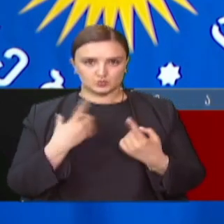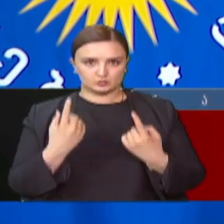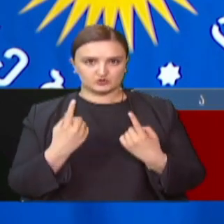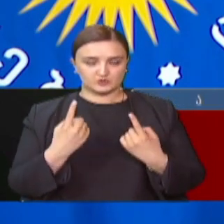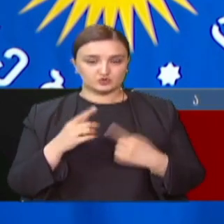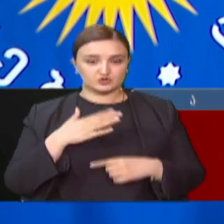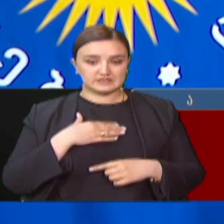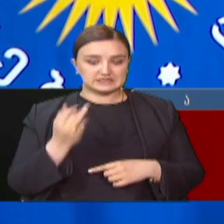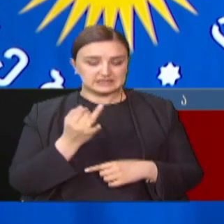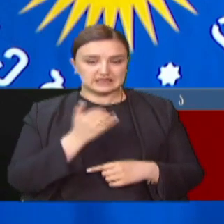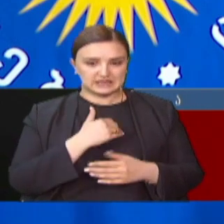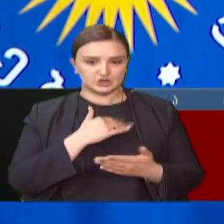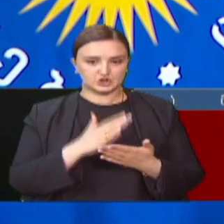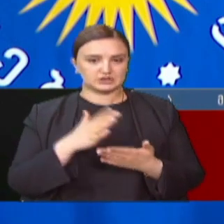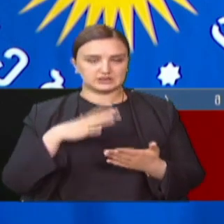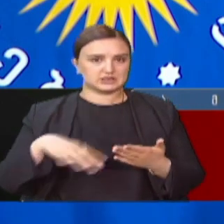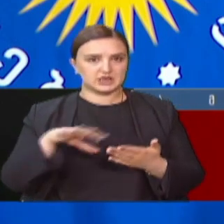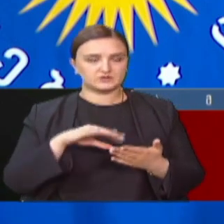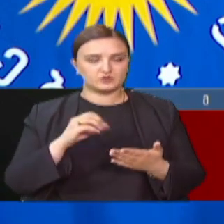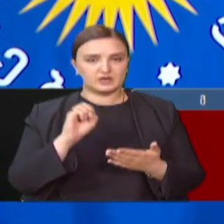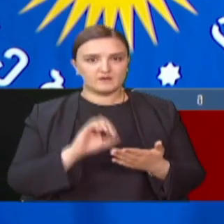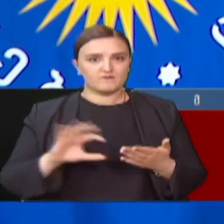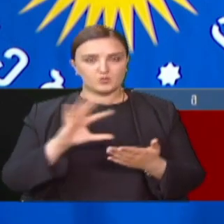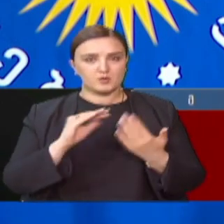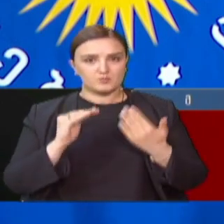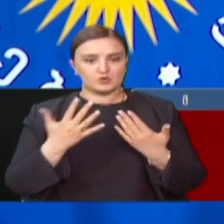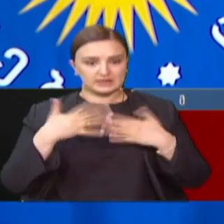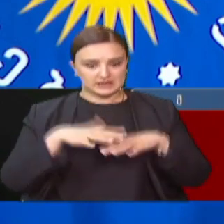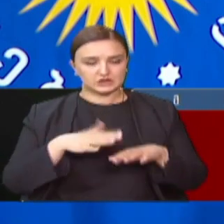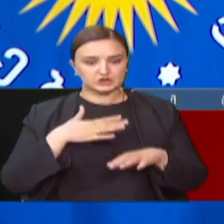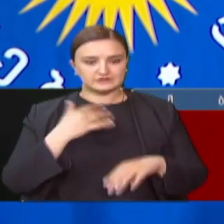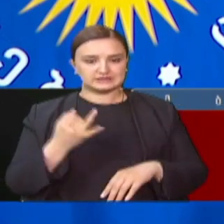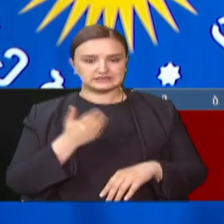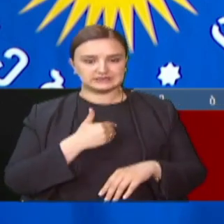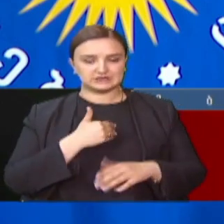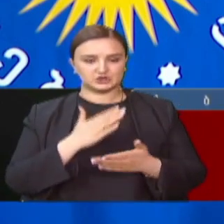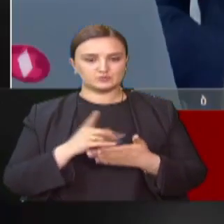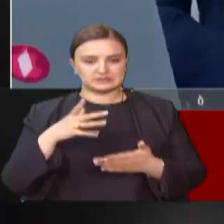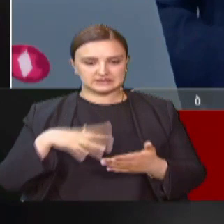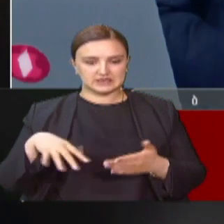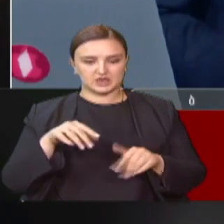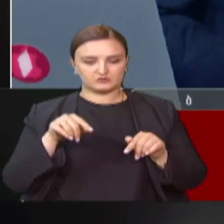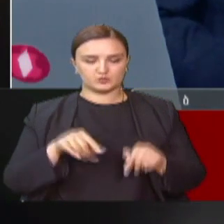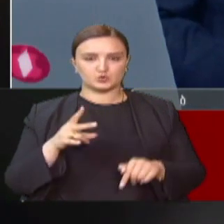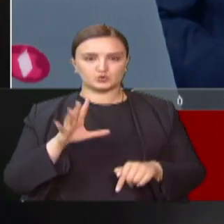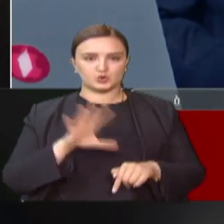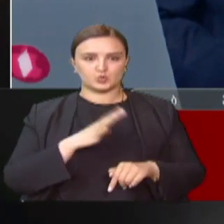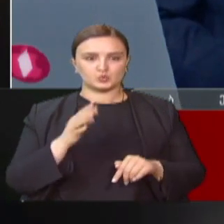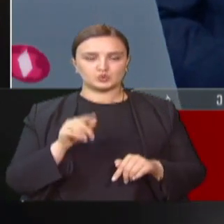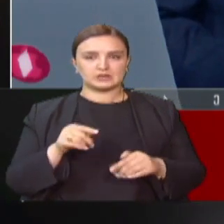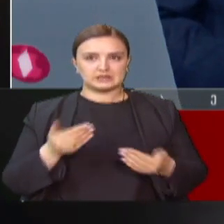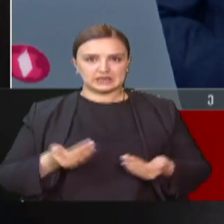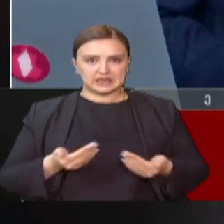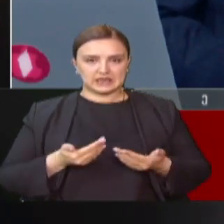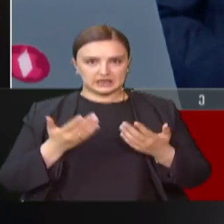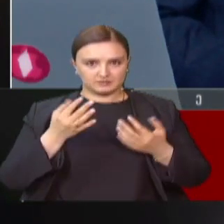რამ. Ჩვენს ინტერესია, რა თქმა უნდა, ჩვენი ქვეყნის ევროპული ინტეგრაცია, მაგრამ ამავდროულად ჩვენს ინტერესია, რომ საქართველოში იქნეს უზრუნველყოფილი კეთილდღეობა